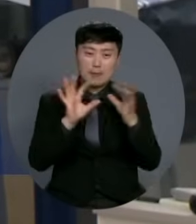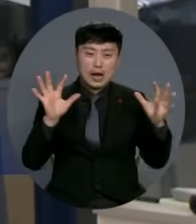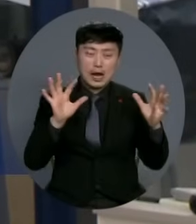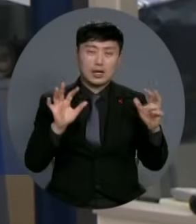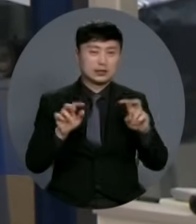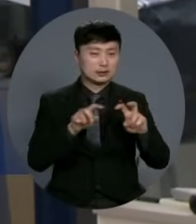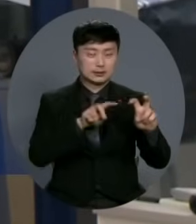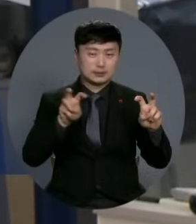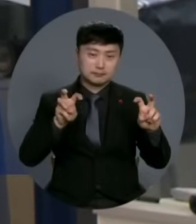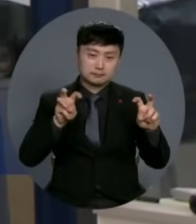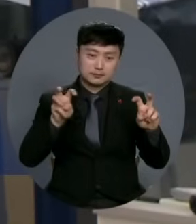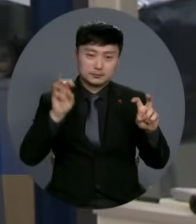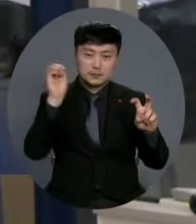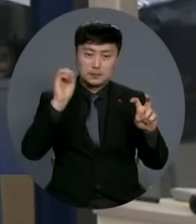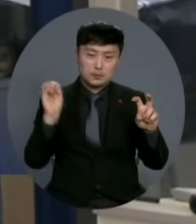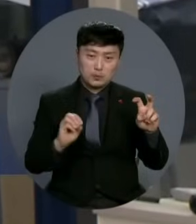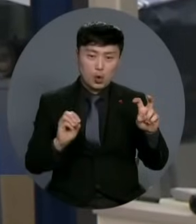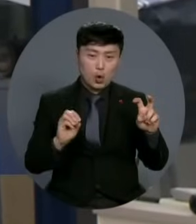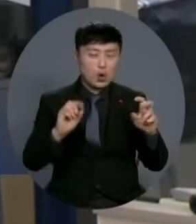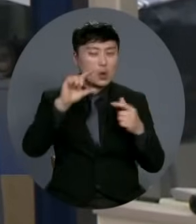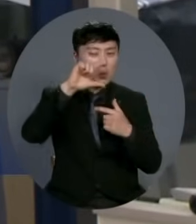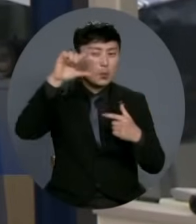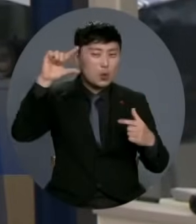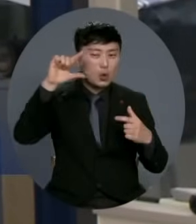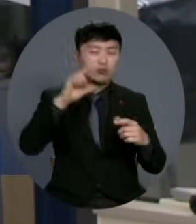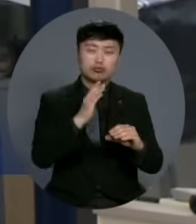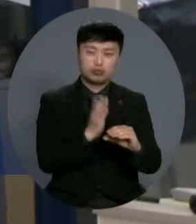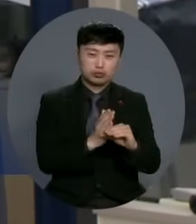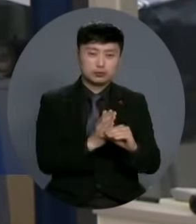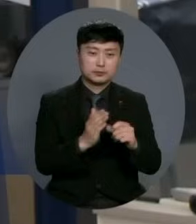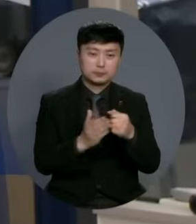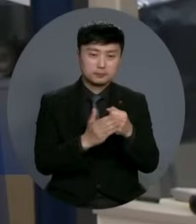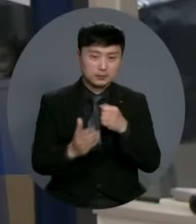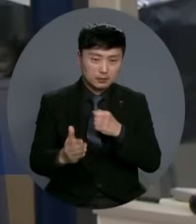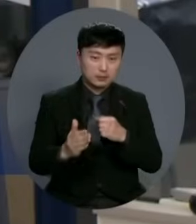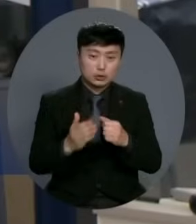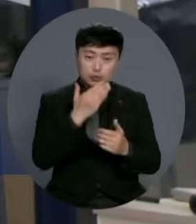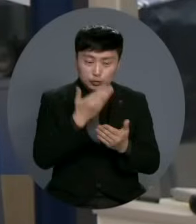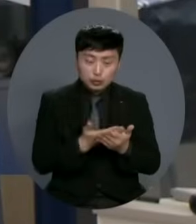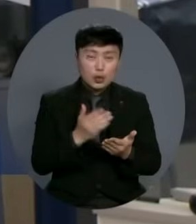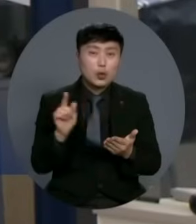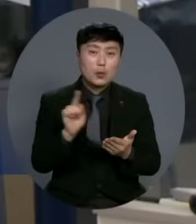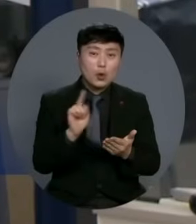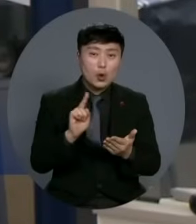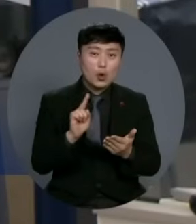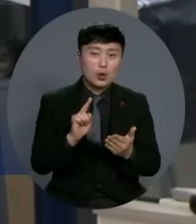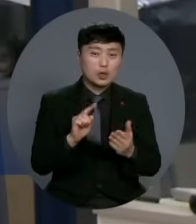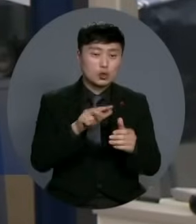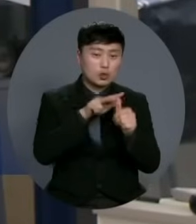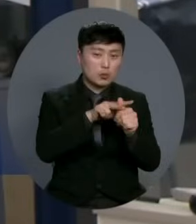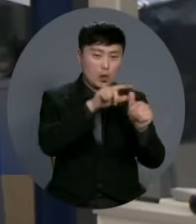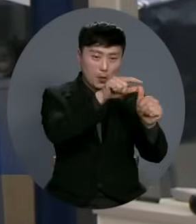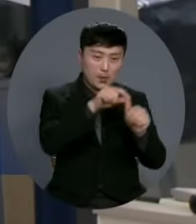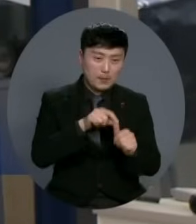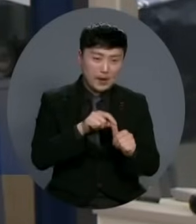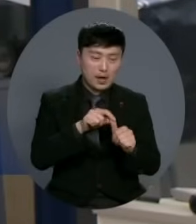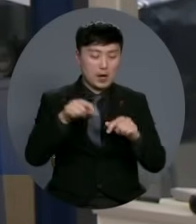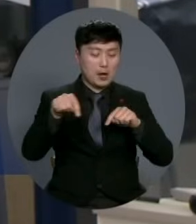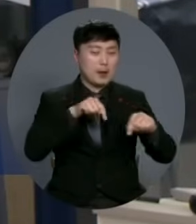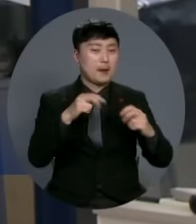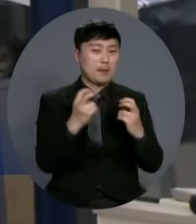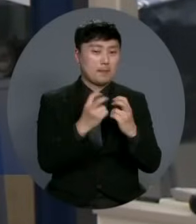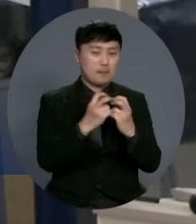30% 이상으로 인지도는 많이 올라와 있습니다 여기서는 저희가 중요한 것은 이제 더 좋은 인물들을 내고 더 좋은 정책을